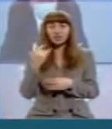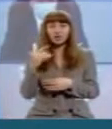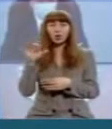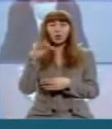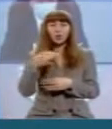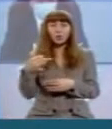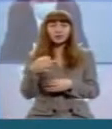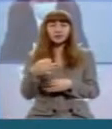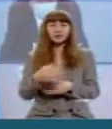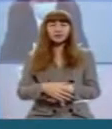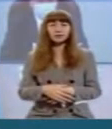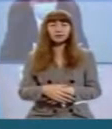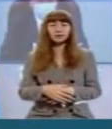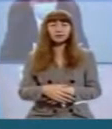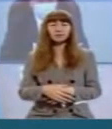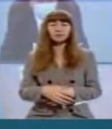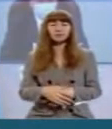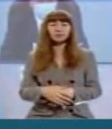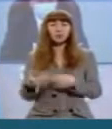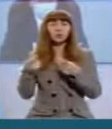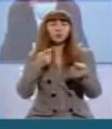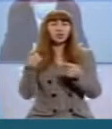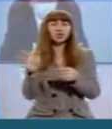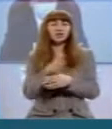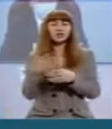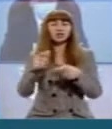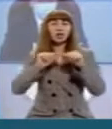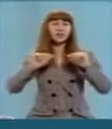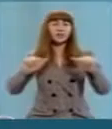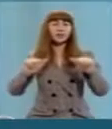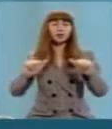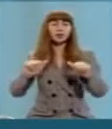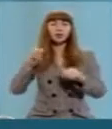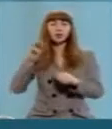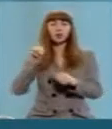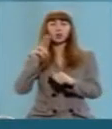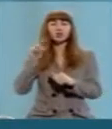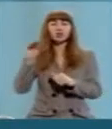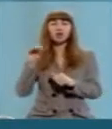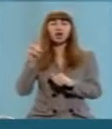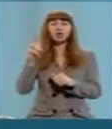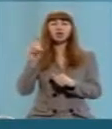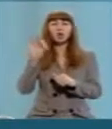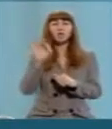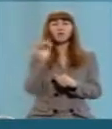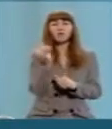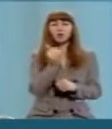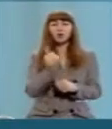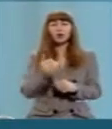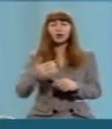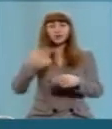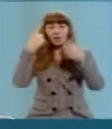Оразалинге, Абылқайыр Сысқақовқа және ведомство аралық комиссияның төрағасы Ералы